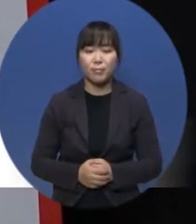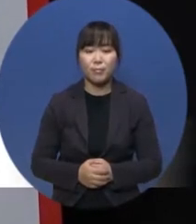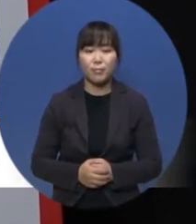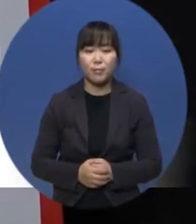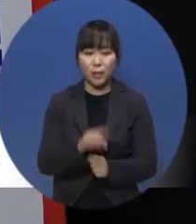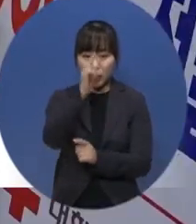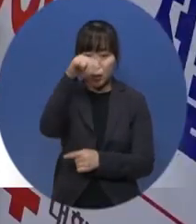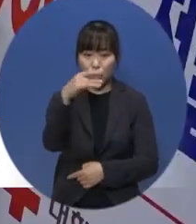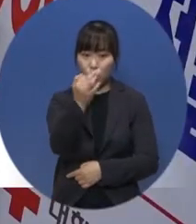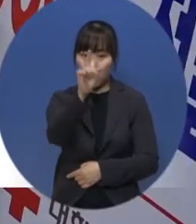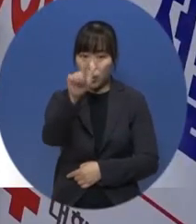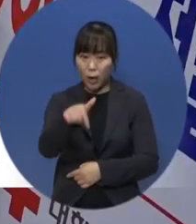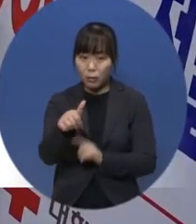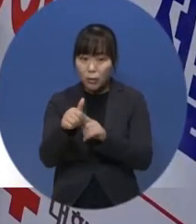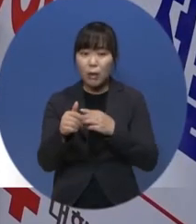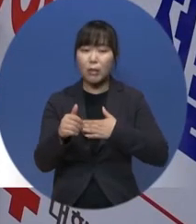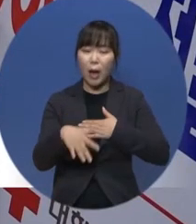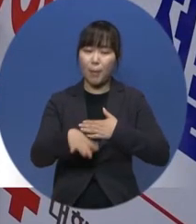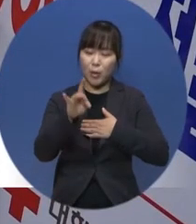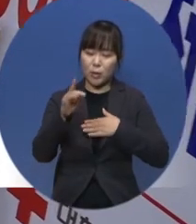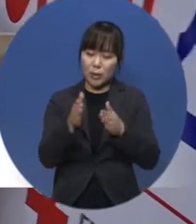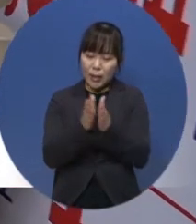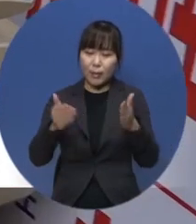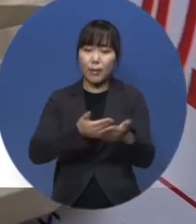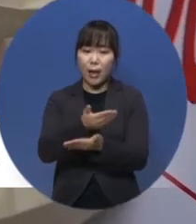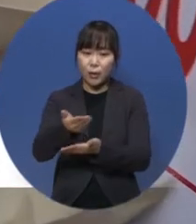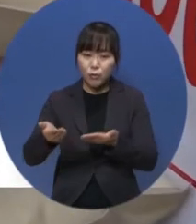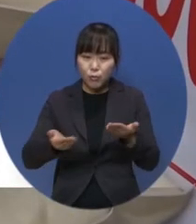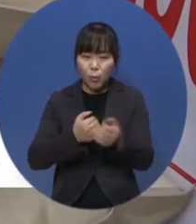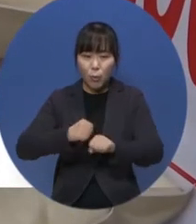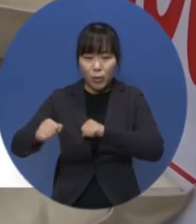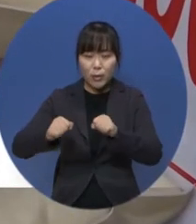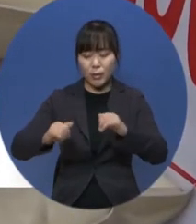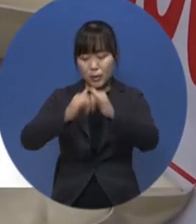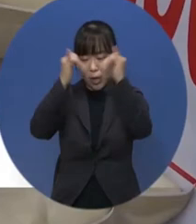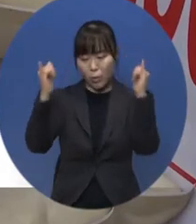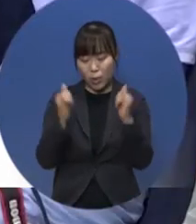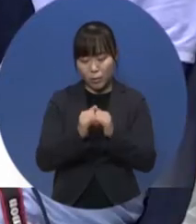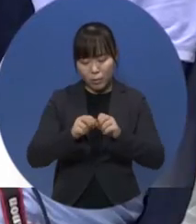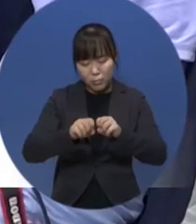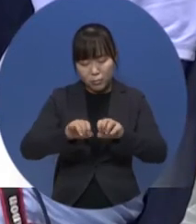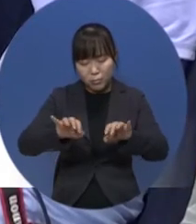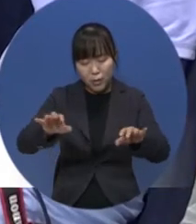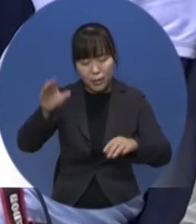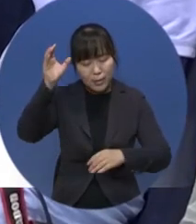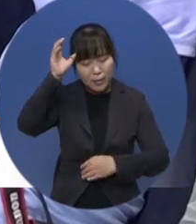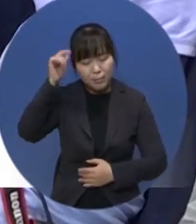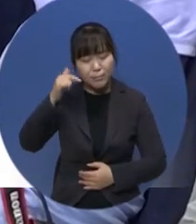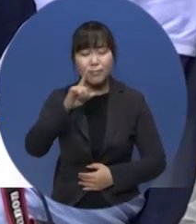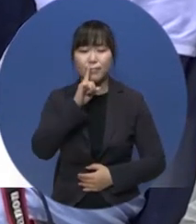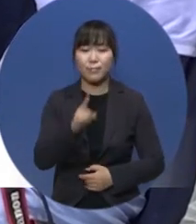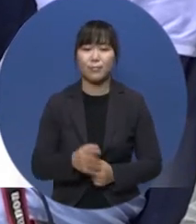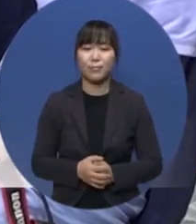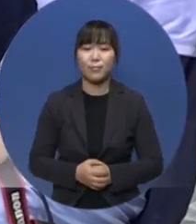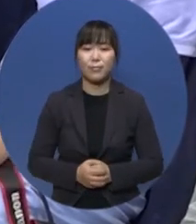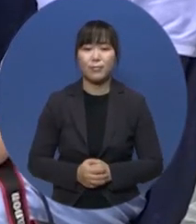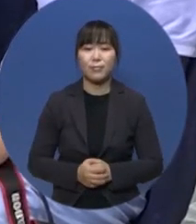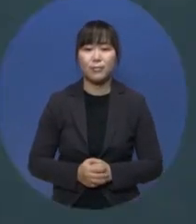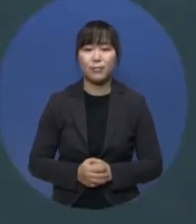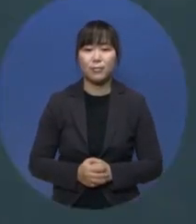이종학 주지스님은 나 부터 시작된 나눔 활동이 사회 전반으로 퍼져 나가기를 기대한다 고 밝혔습니다